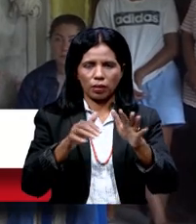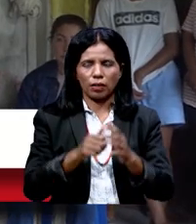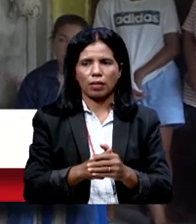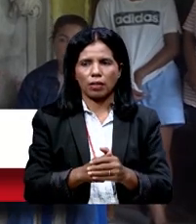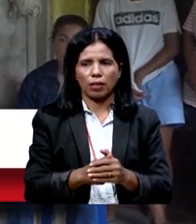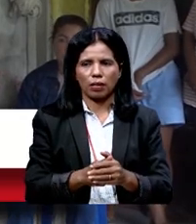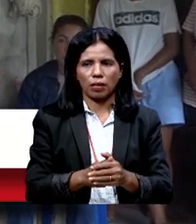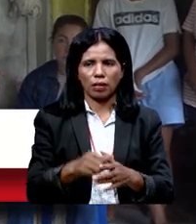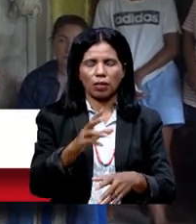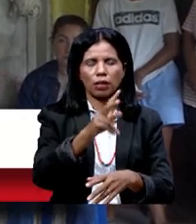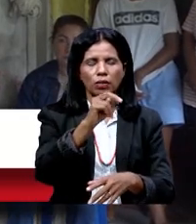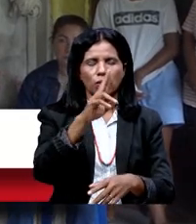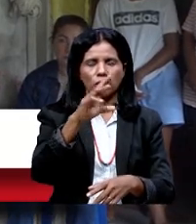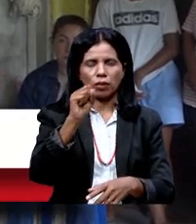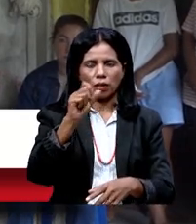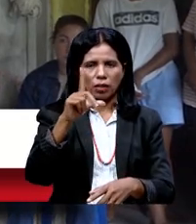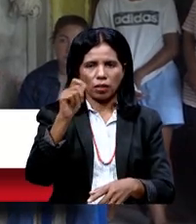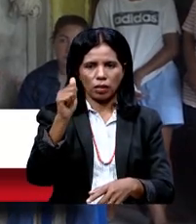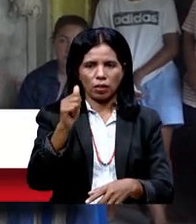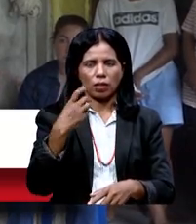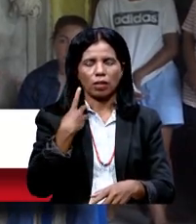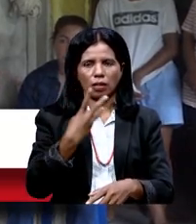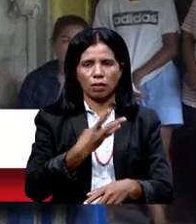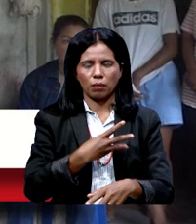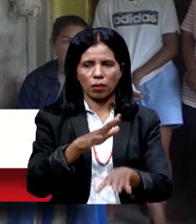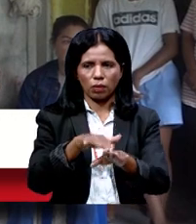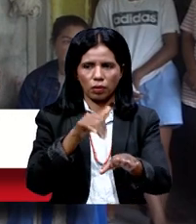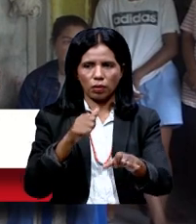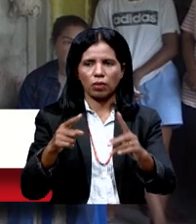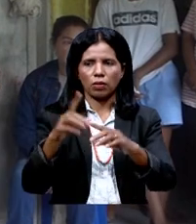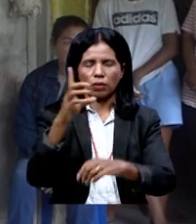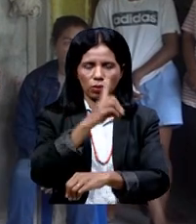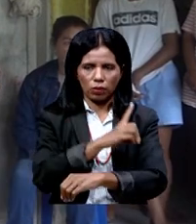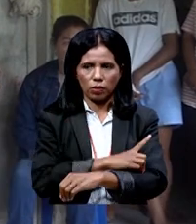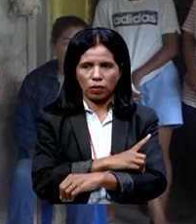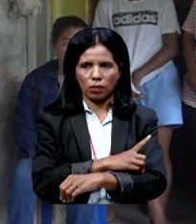bayro nuslao afeta, uin lorong sirate